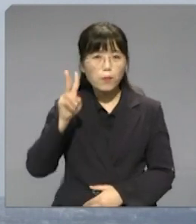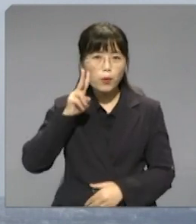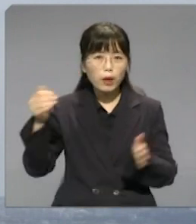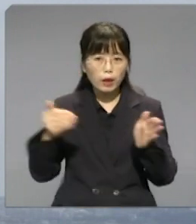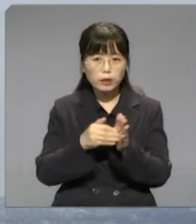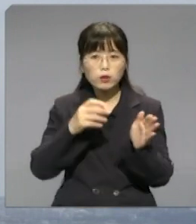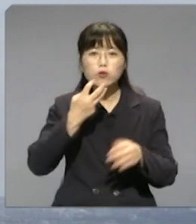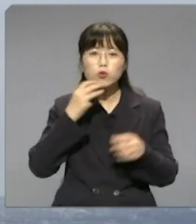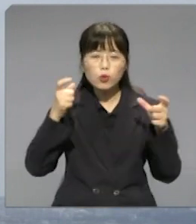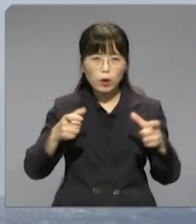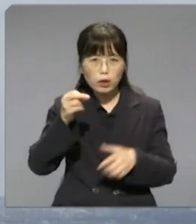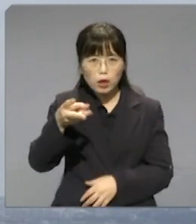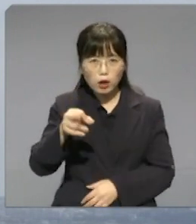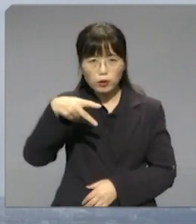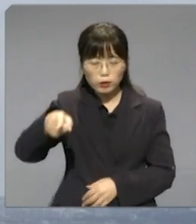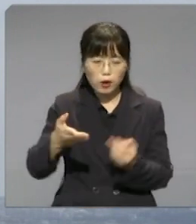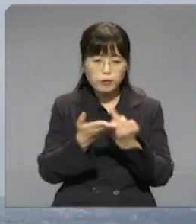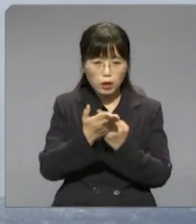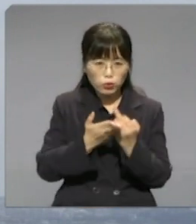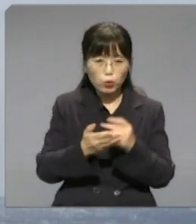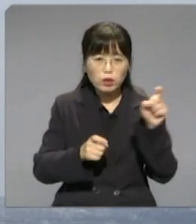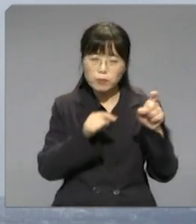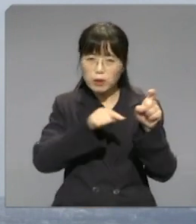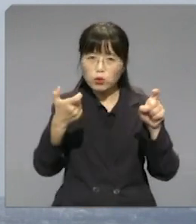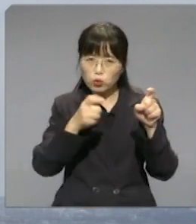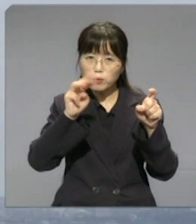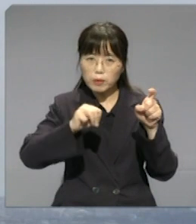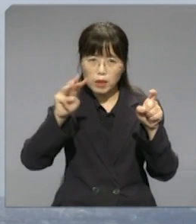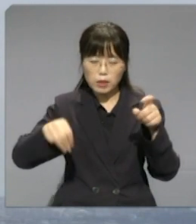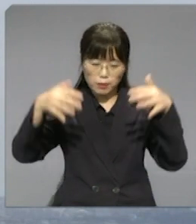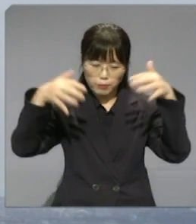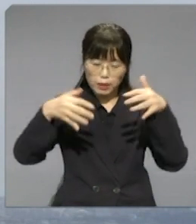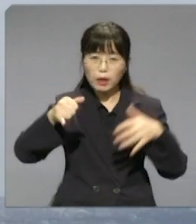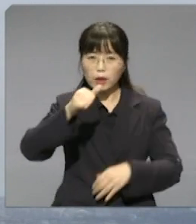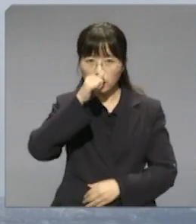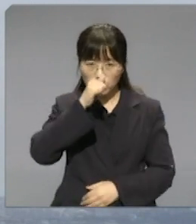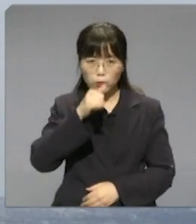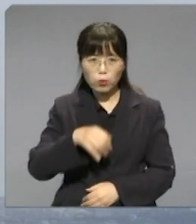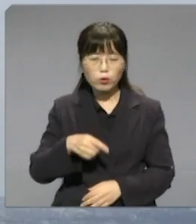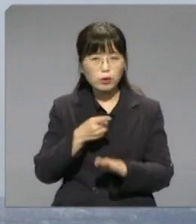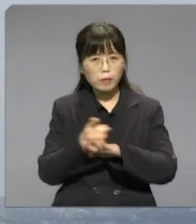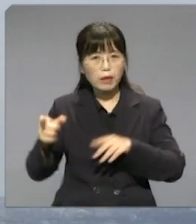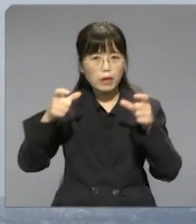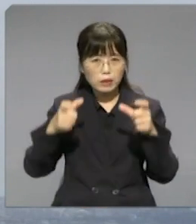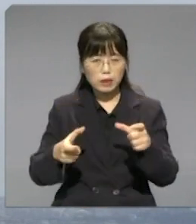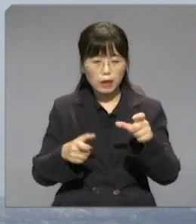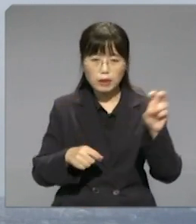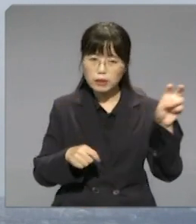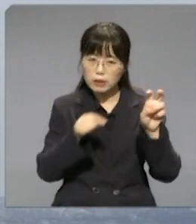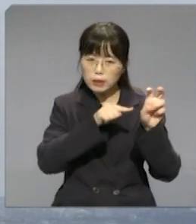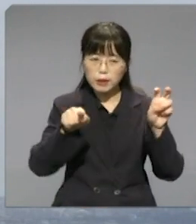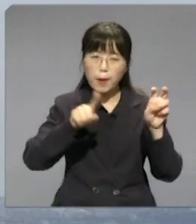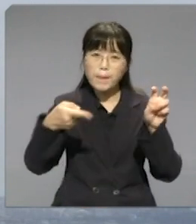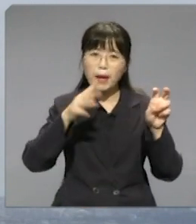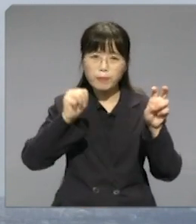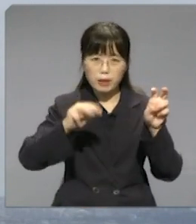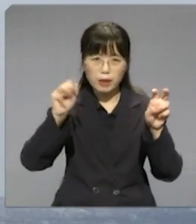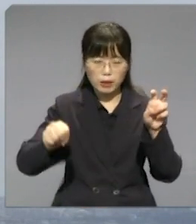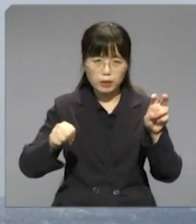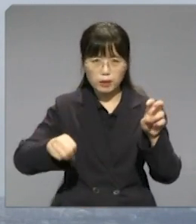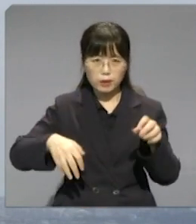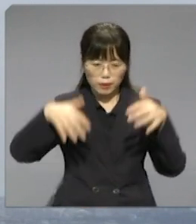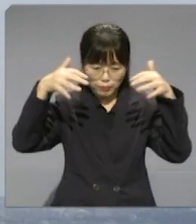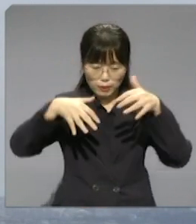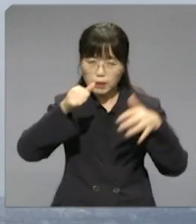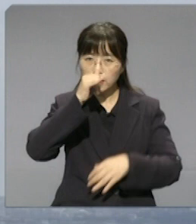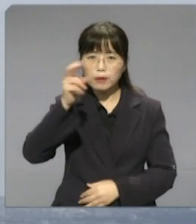모레까지 수도권과 영서, 제주에는 10에서 60mm가량 비가 내리겠고요. 그 밖의 지역에도 20에서 100mm 사이의